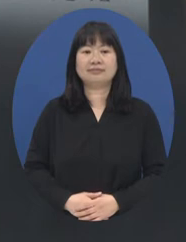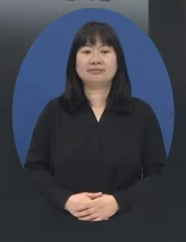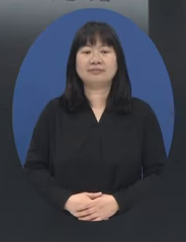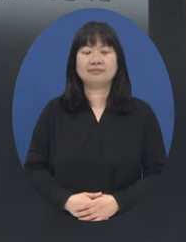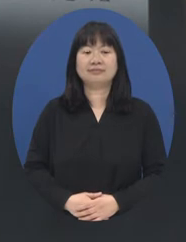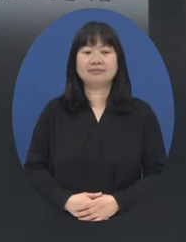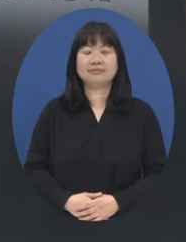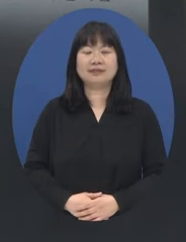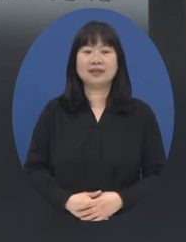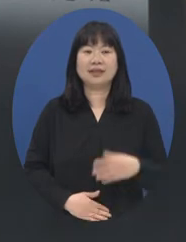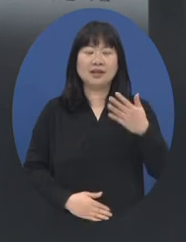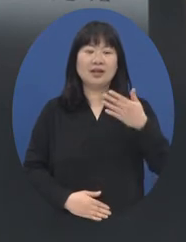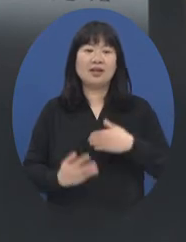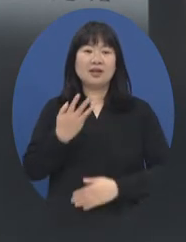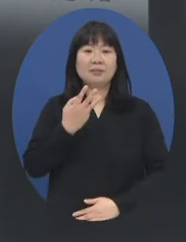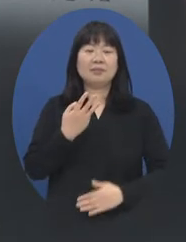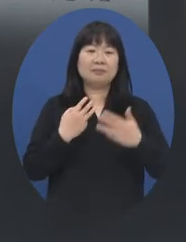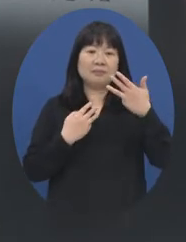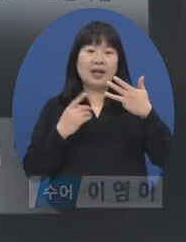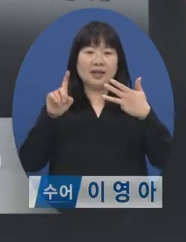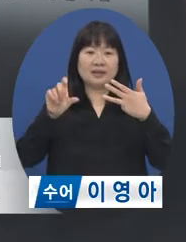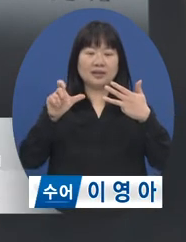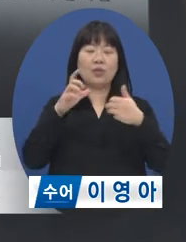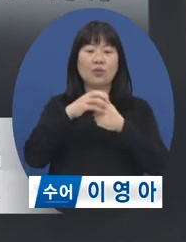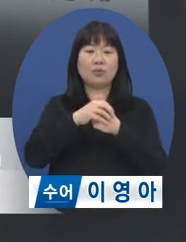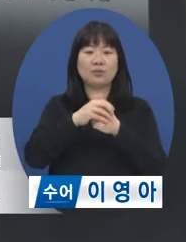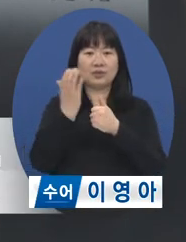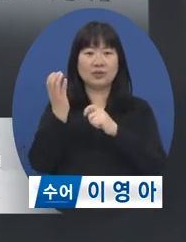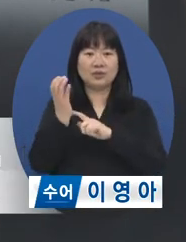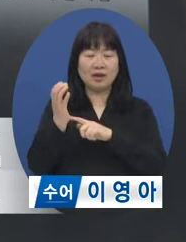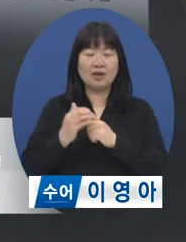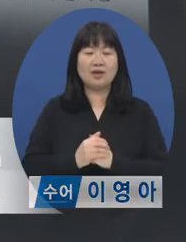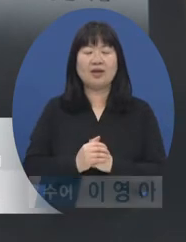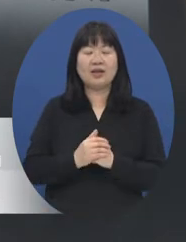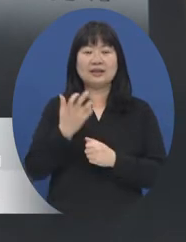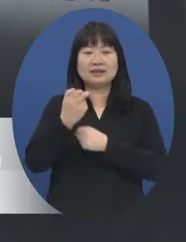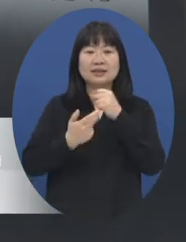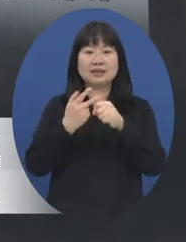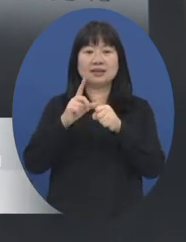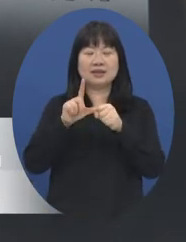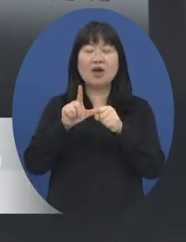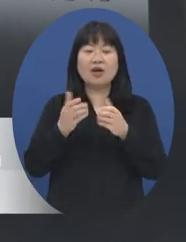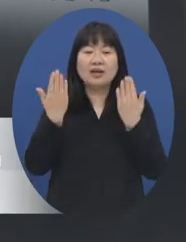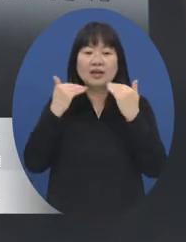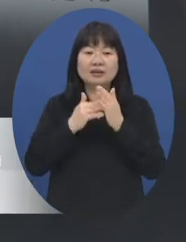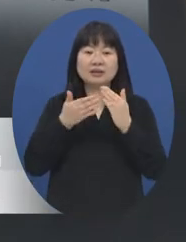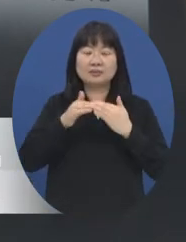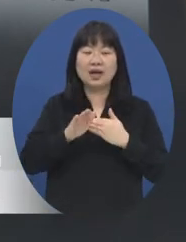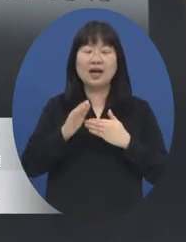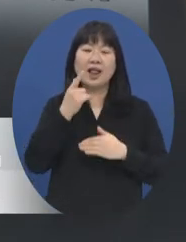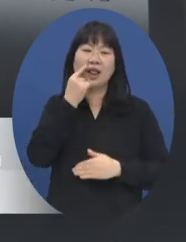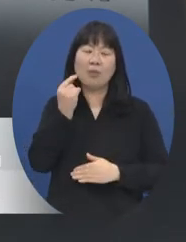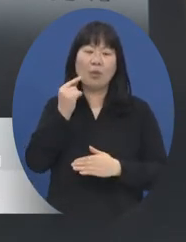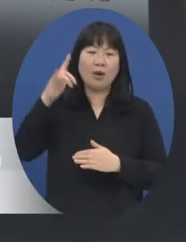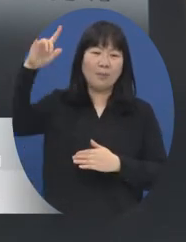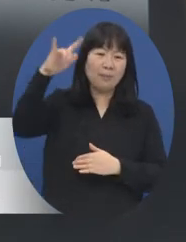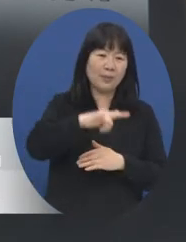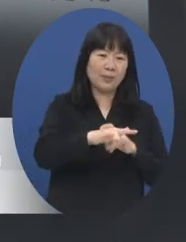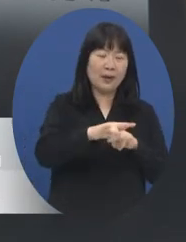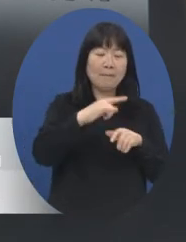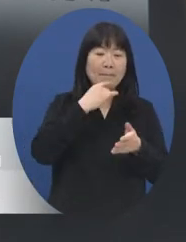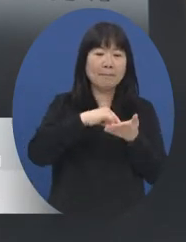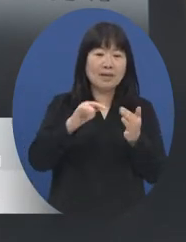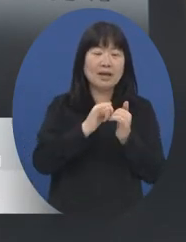광복후 7 17년이 지났지만 1 보내 강제징용 됌 원자폭탄 피해를 입은 분들에 대한 지원은 미흡한 되요 경기도가